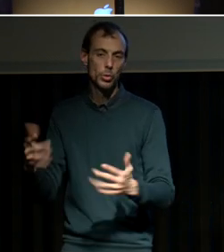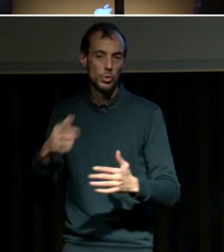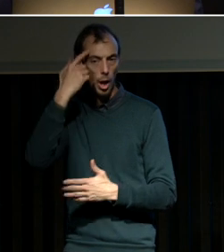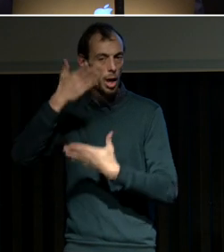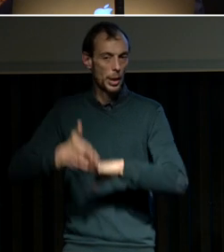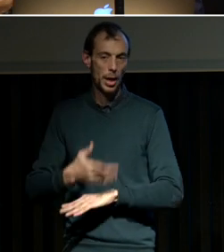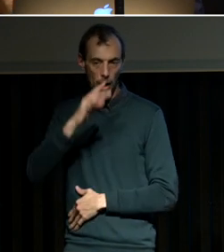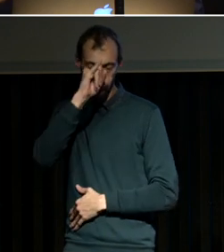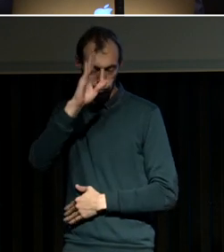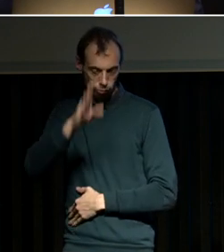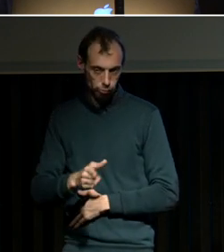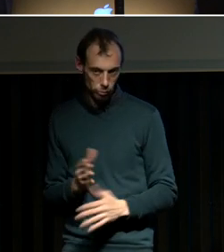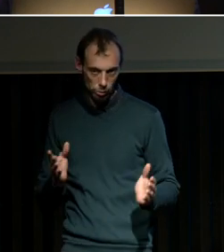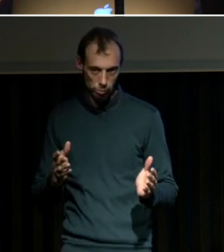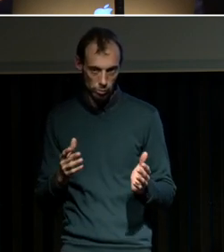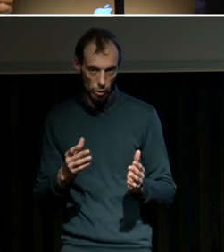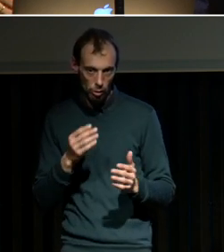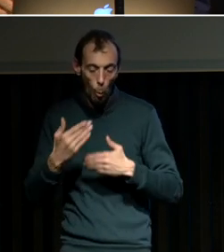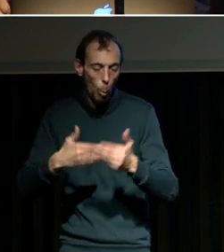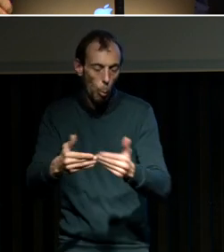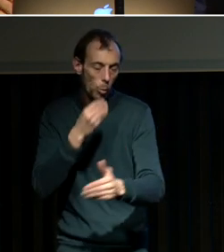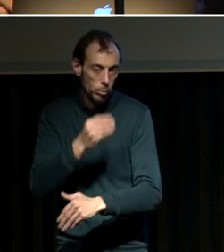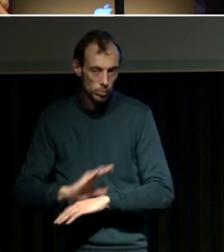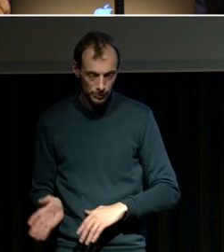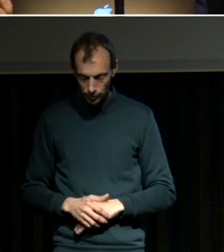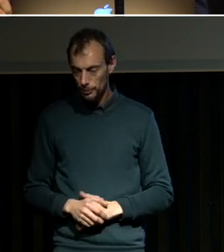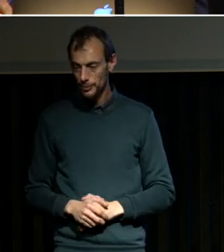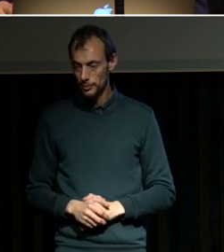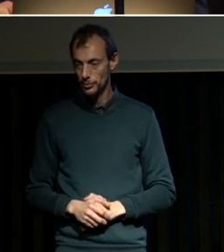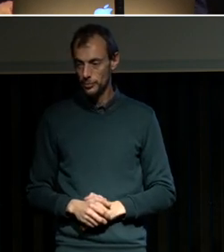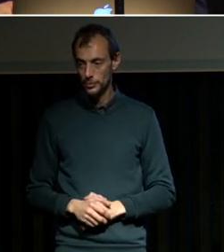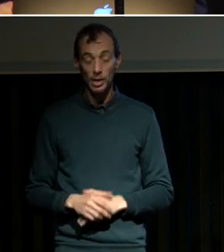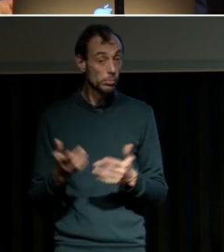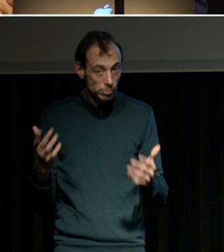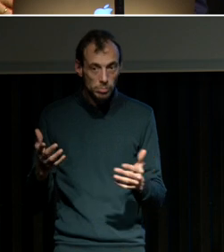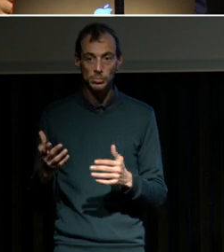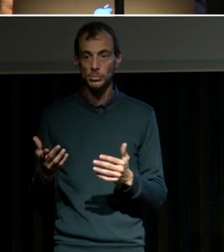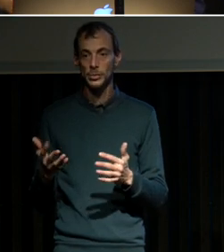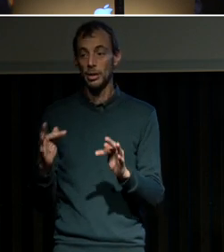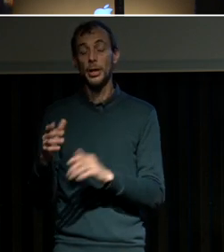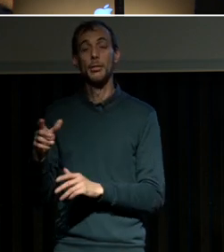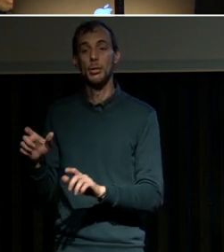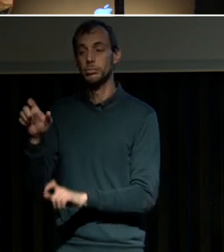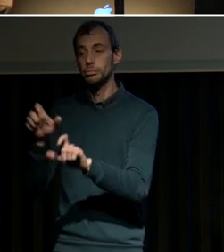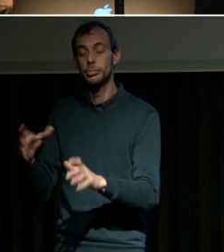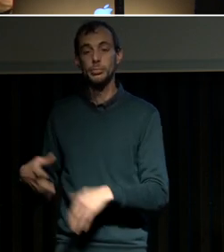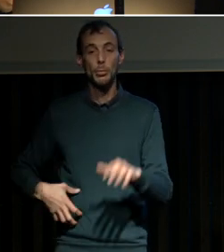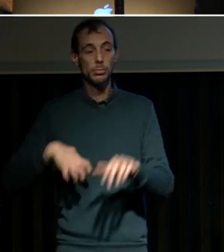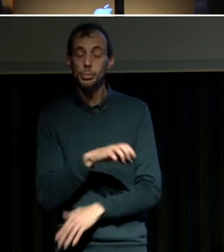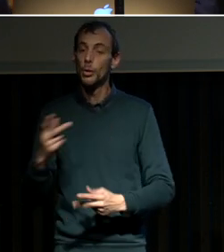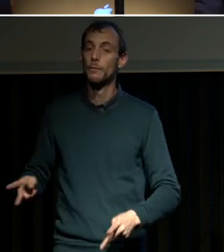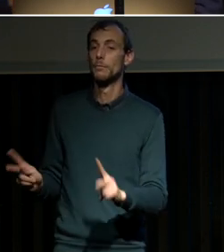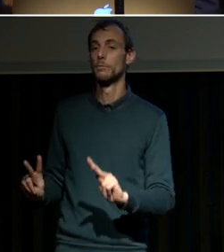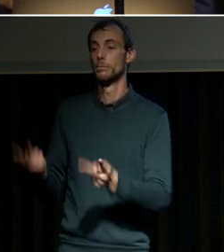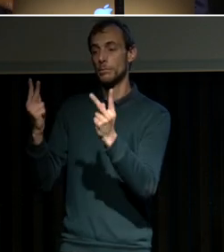général très très bien. C'est une activité qui était en développement, continue jusqu'en 2017, mais qui malheureusement, depuis 2017, a